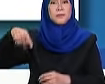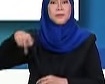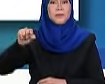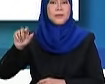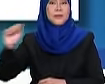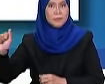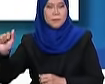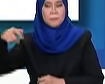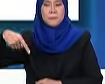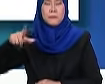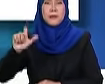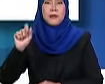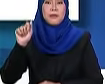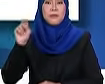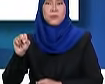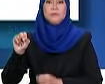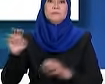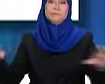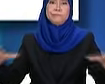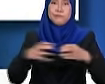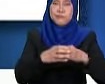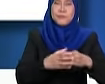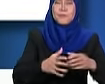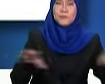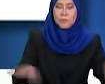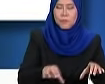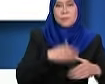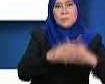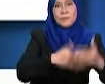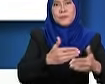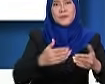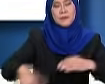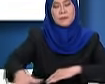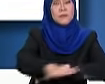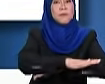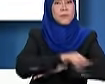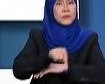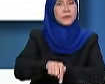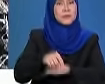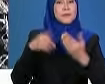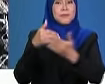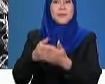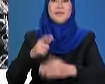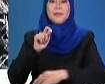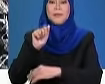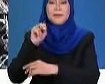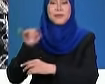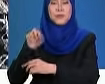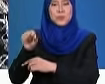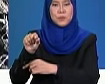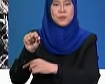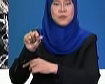tz30 itu dijalankan di kawasan perairan Kampung sisipan sehingga ke Tanjung pantau pantau